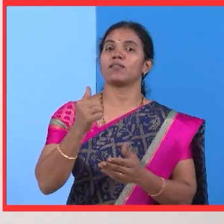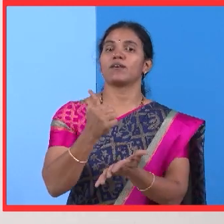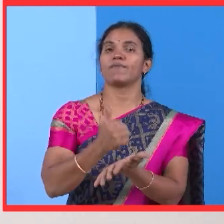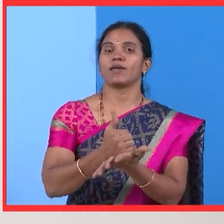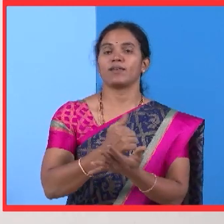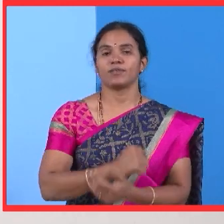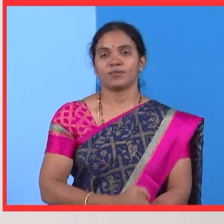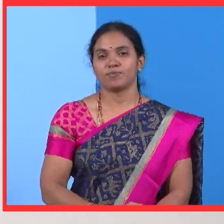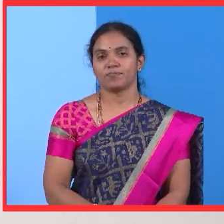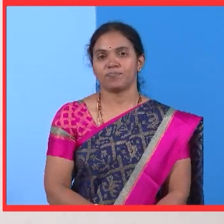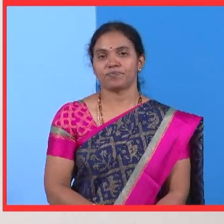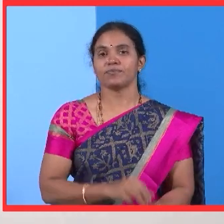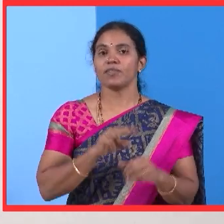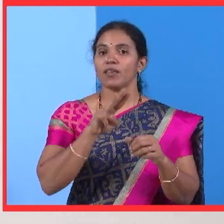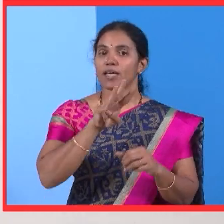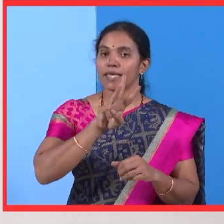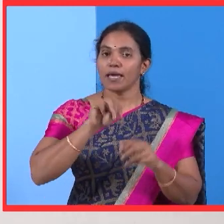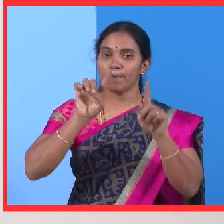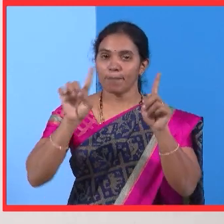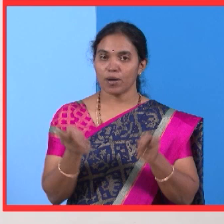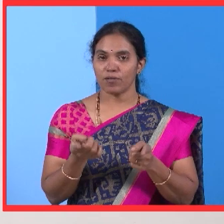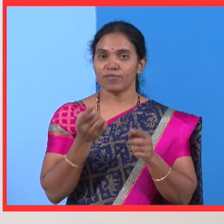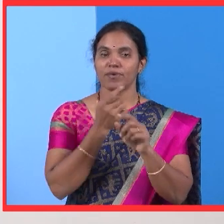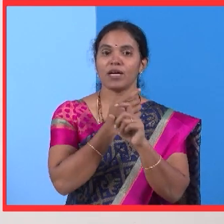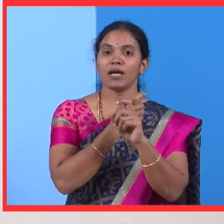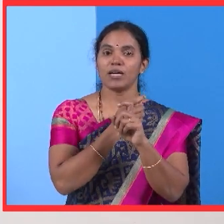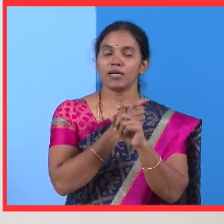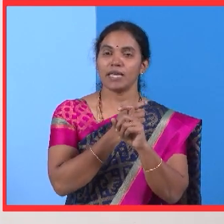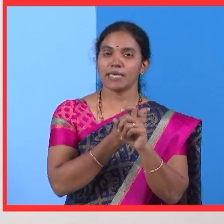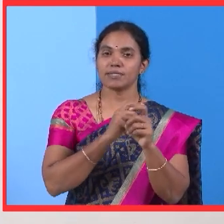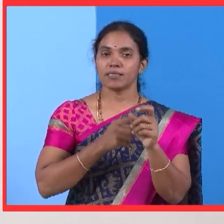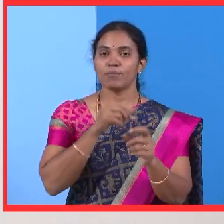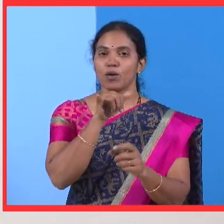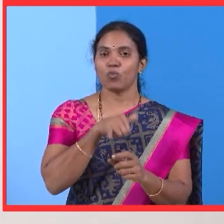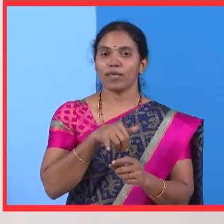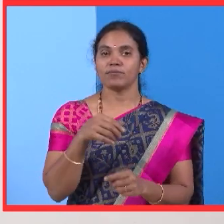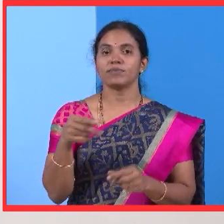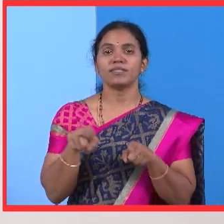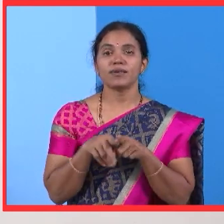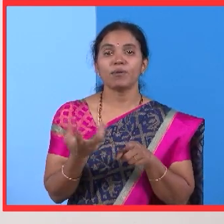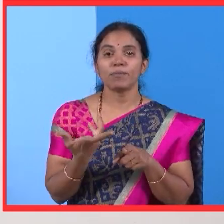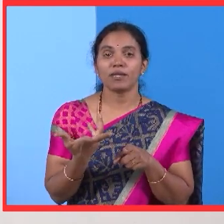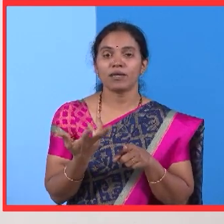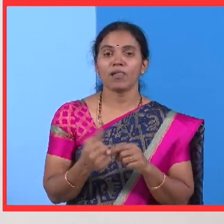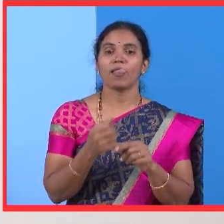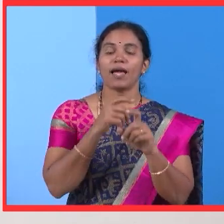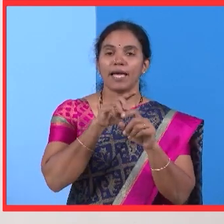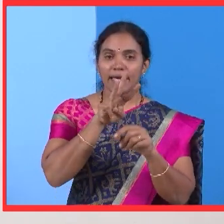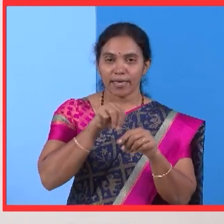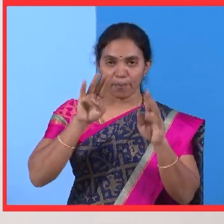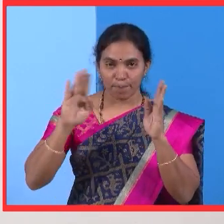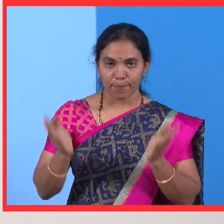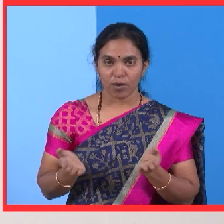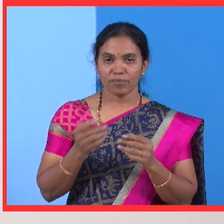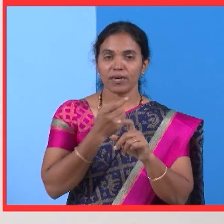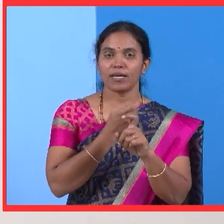ஒய் இஸ் ஈக்குவல் டு எம் ஆஃப் எக்ஸ் ஒன் ப்ளஸ் எக்ஸ் டூ பை டூ இந்த ஃபார்முலாவுக்கு ஒரு மார்க்